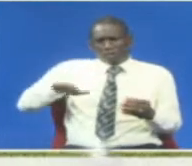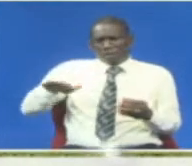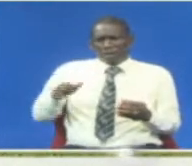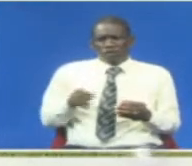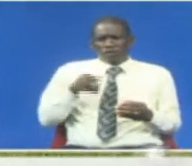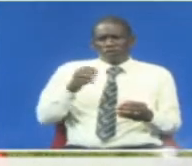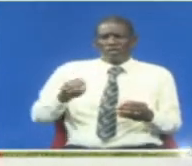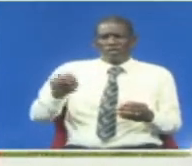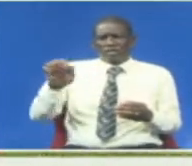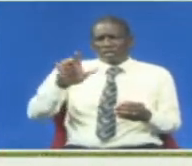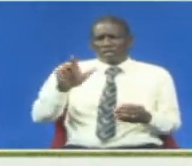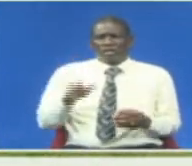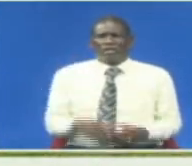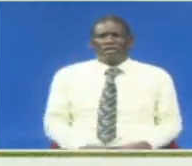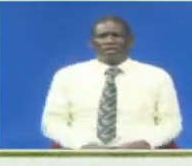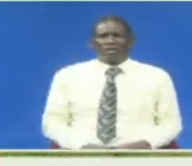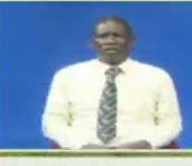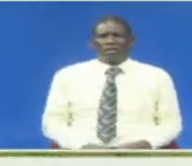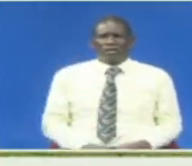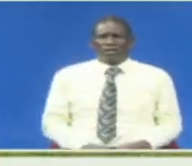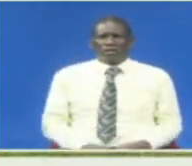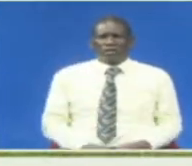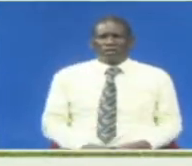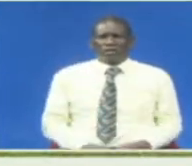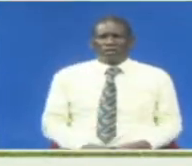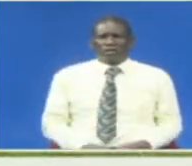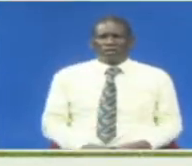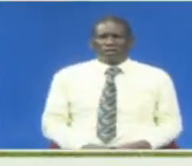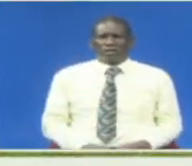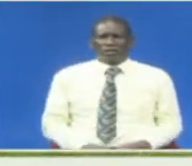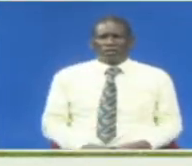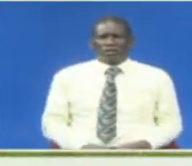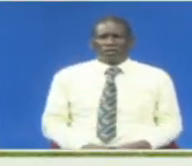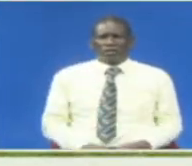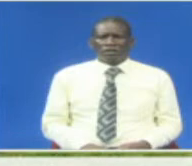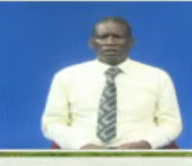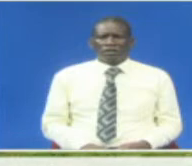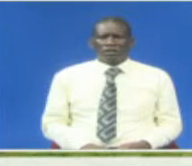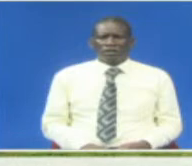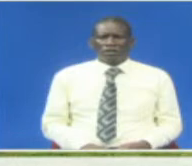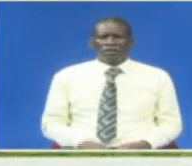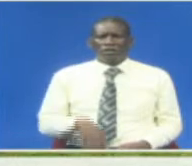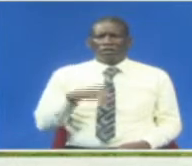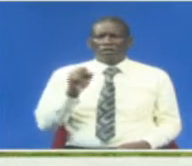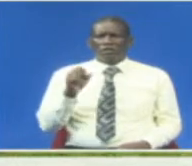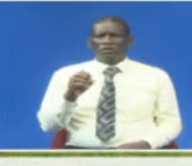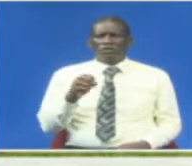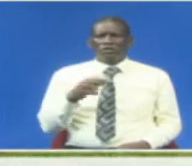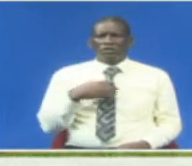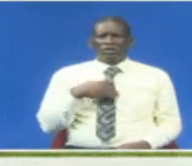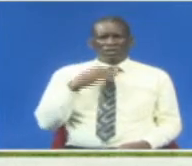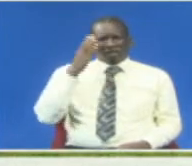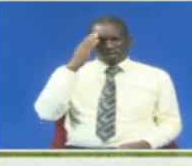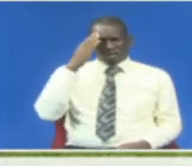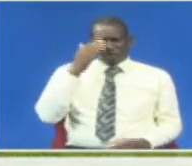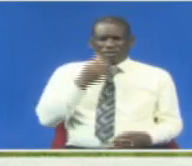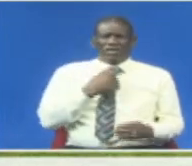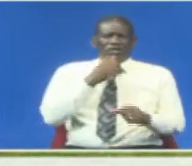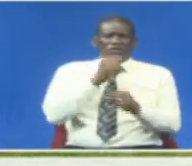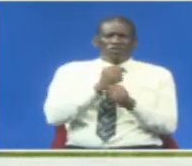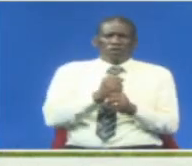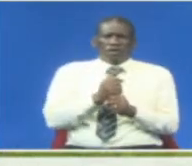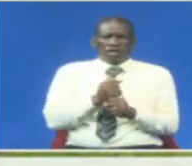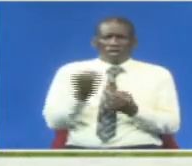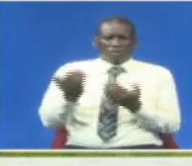huu. Reputation has received enough hammering, so I think I have to work on